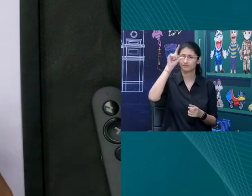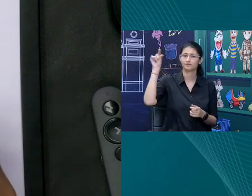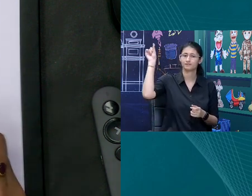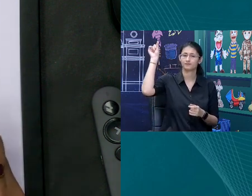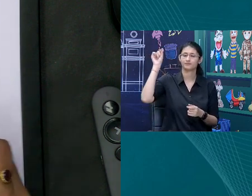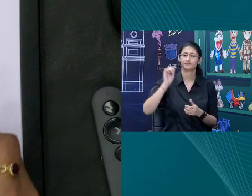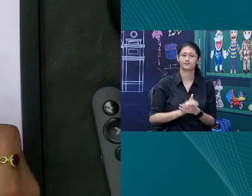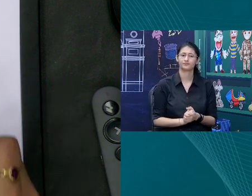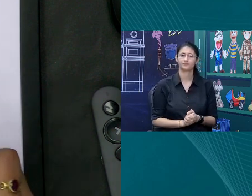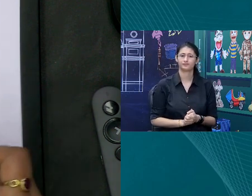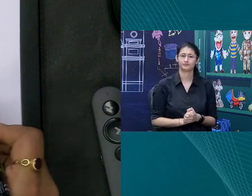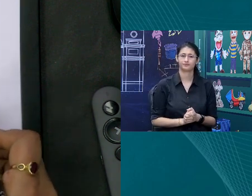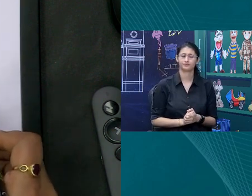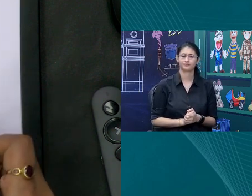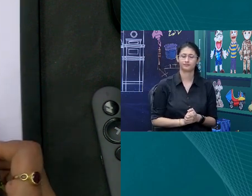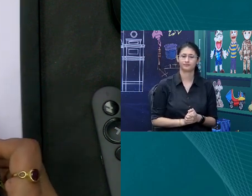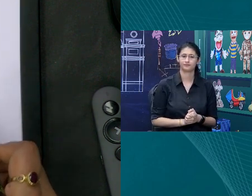चंदा